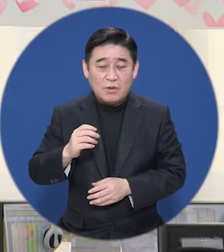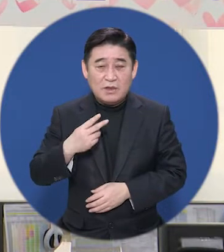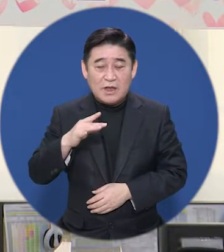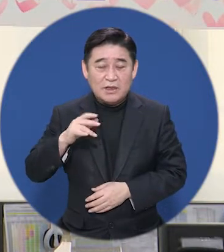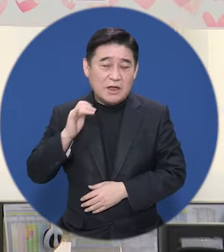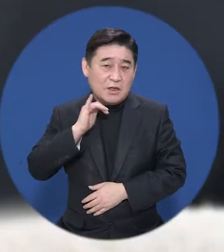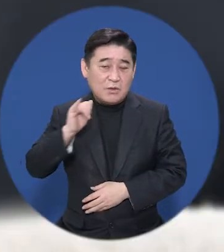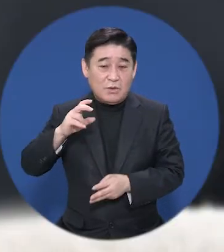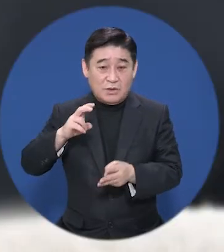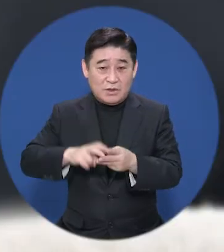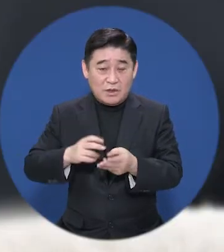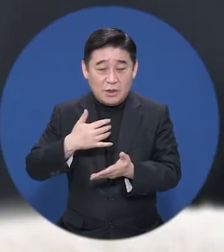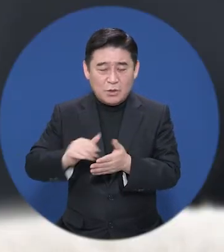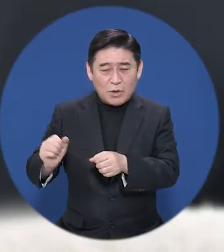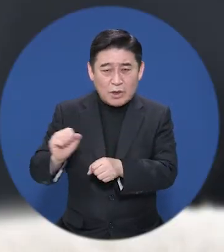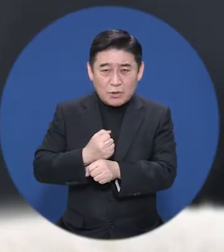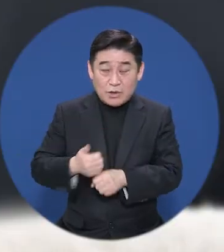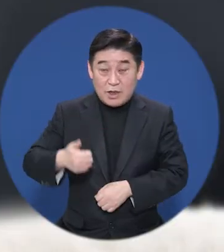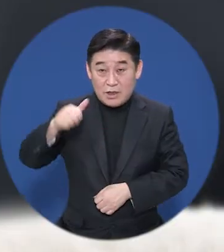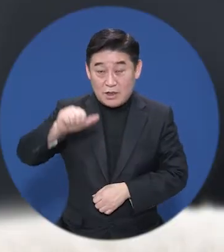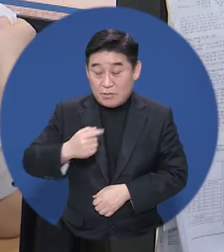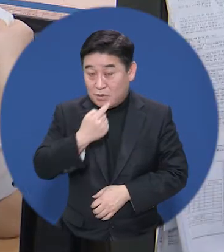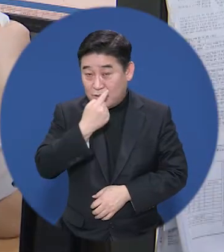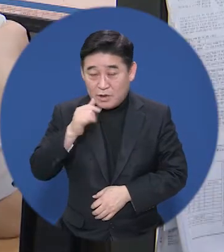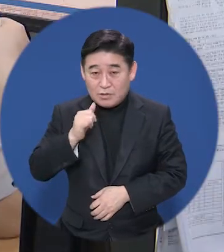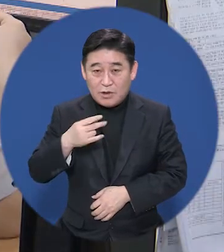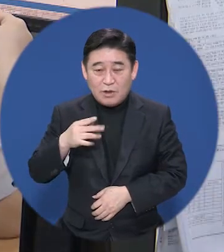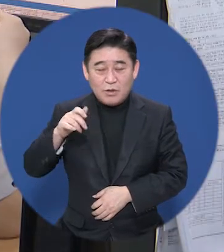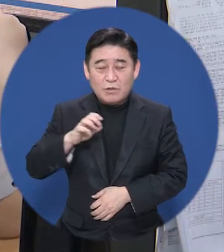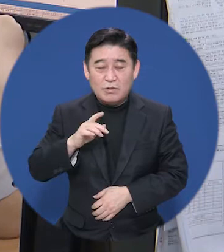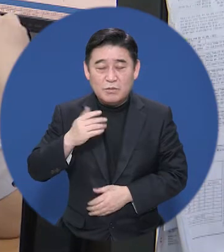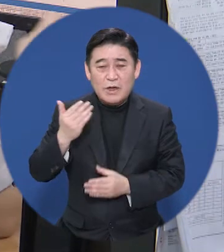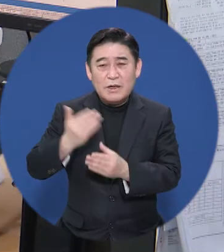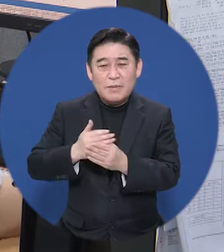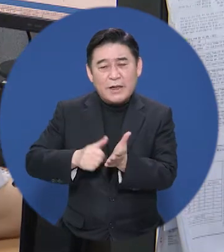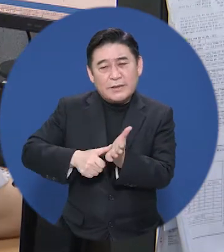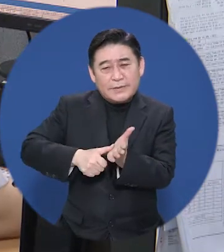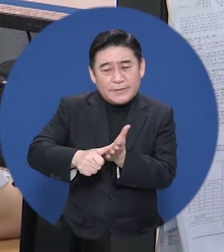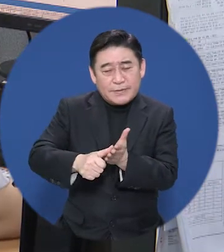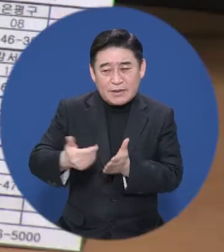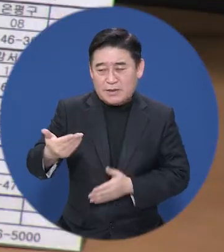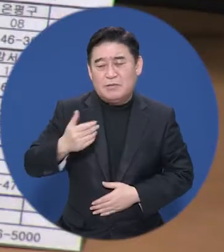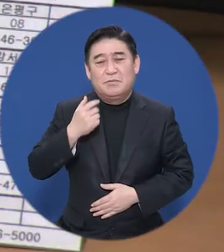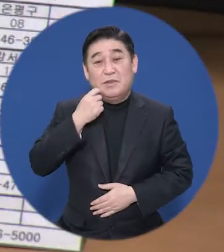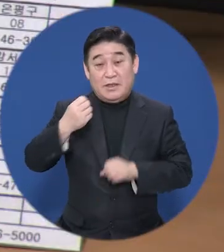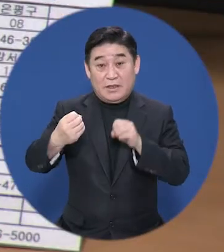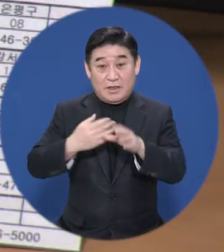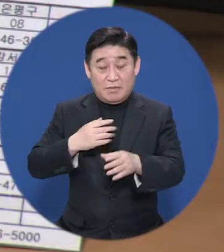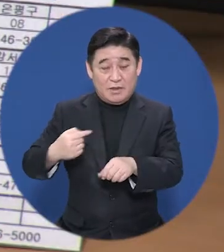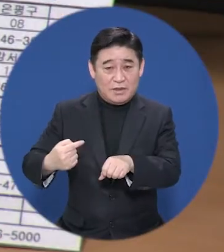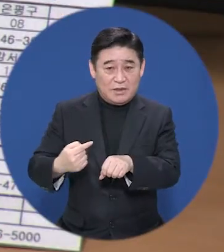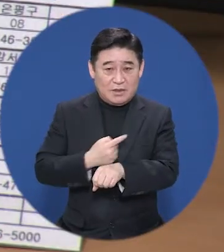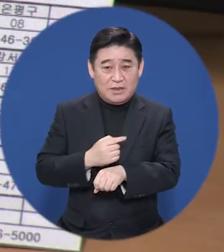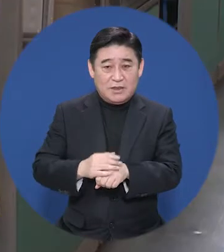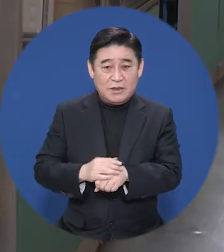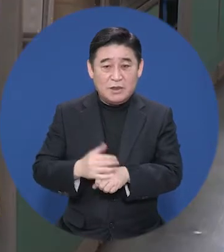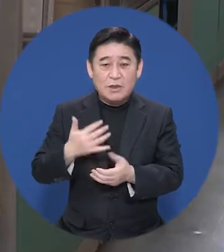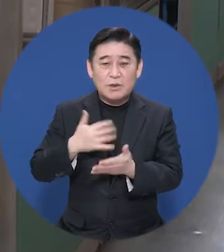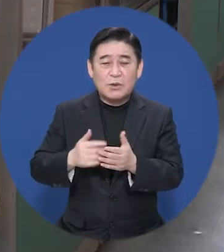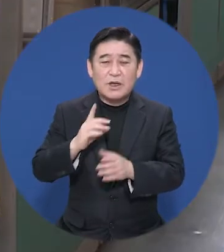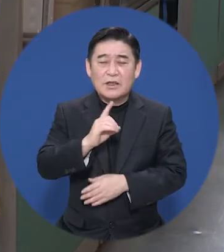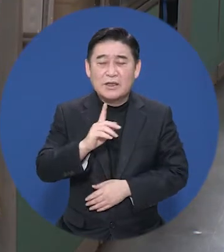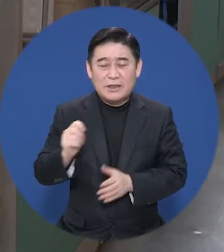콜 재단이 통계 조작 여부를 확인할 수 있는 로그 파일을 삭제하여 제출할 수 없다고 답변하는 등 통계